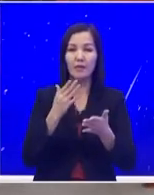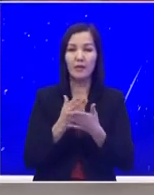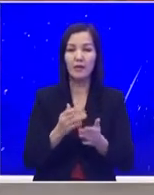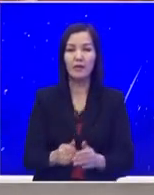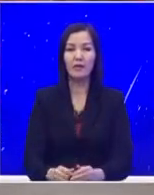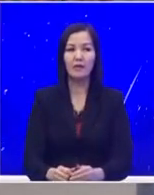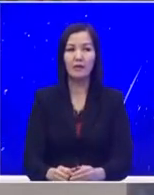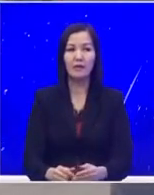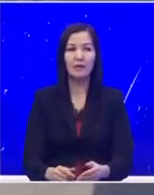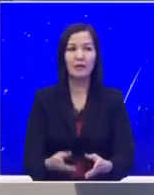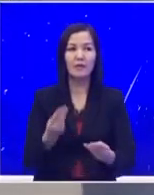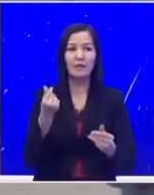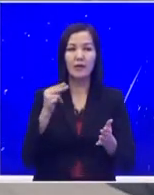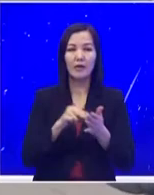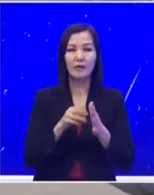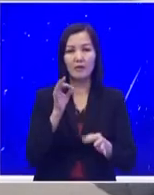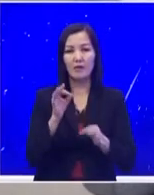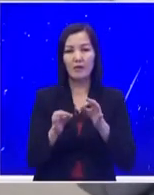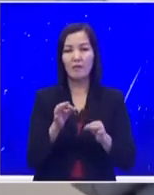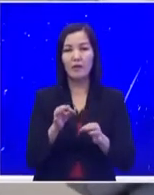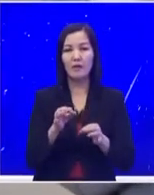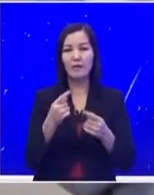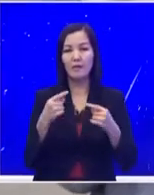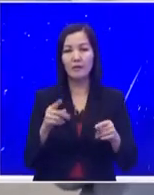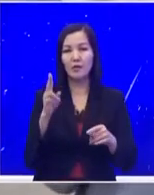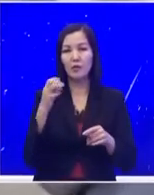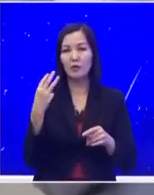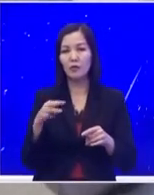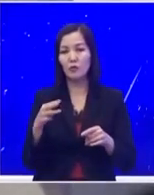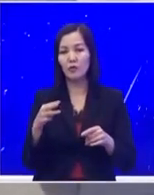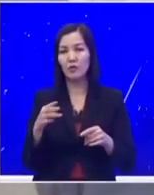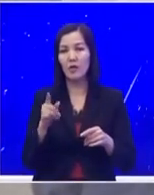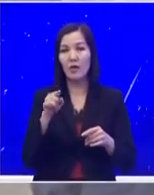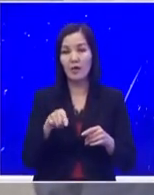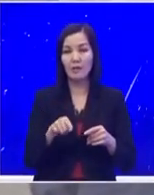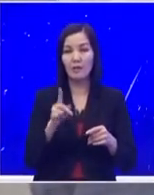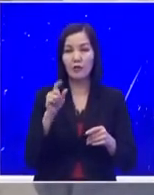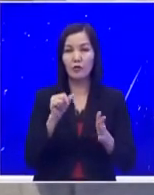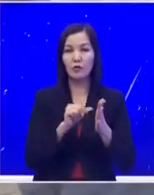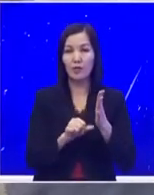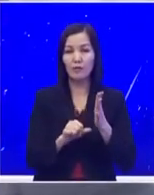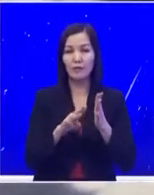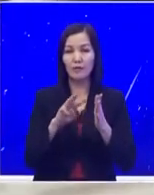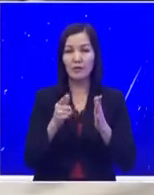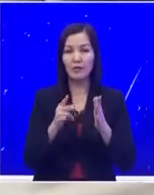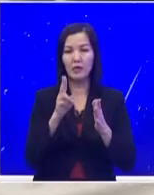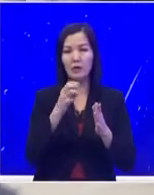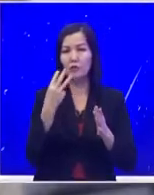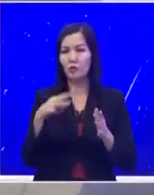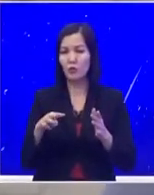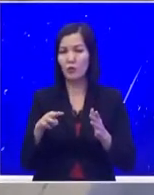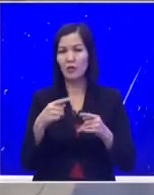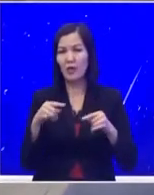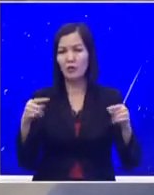Бағасы нормальный стоишь басқа жерде 230-да, мына жерде 165 теңге. Басқа жердің бәрі 230